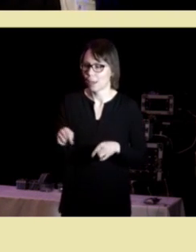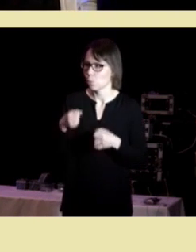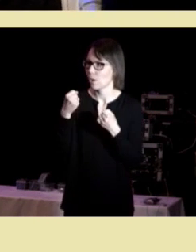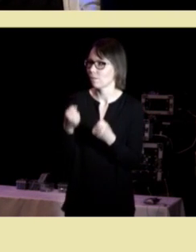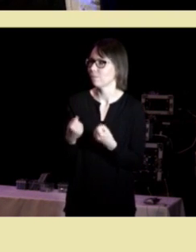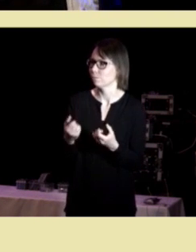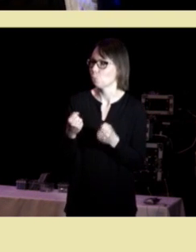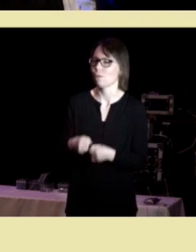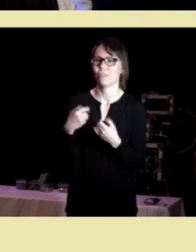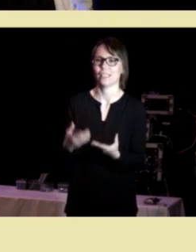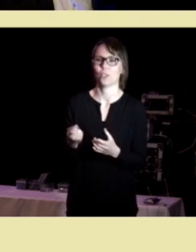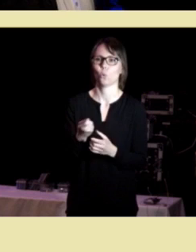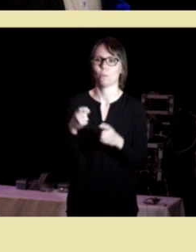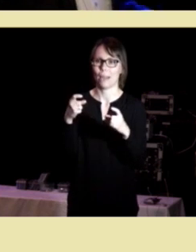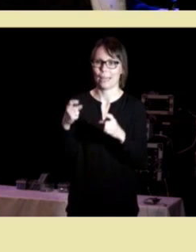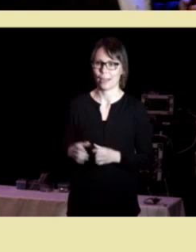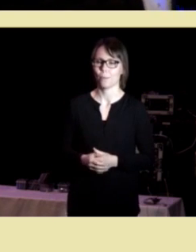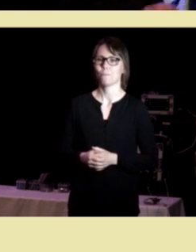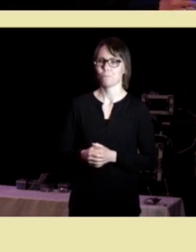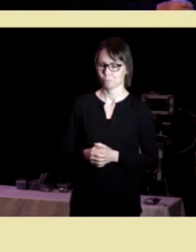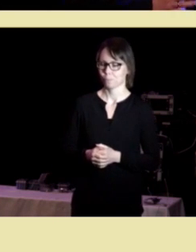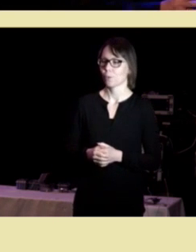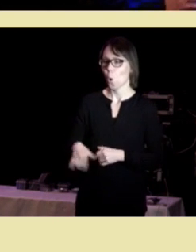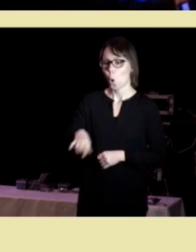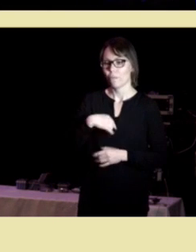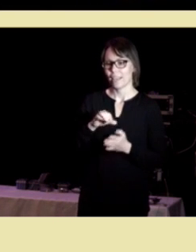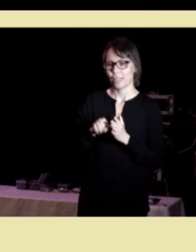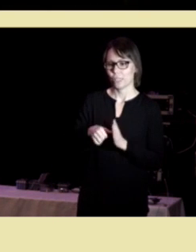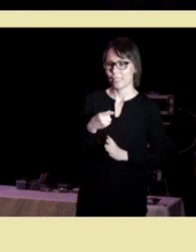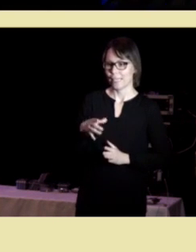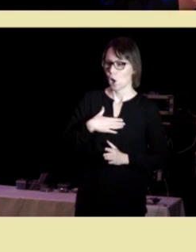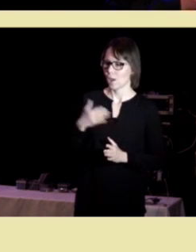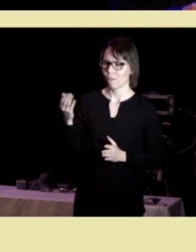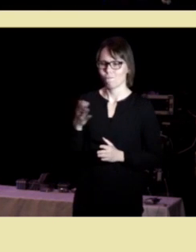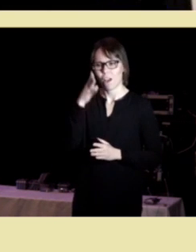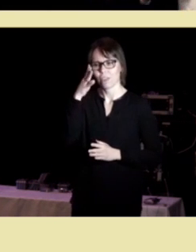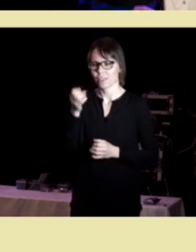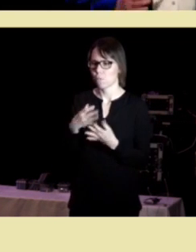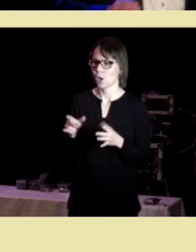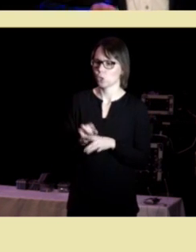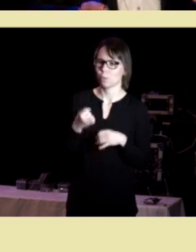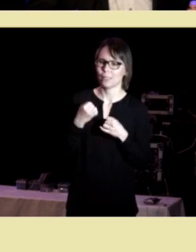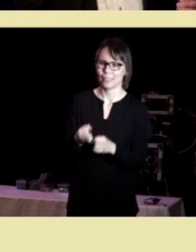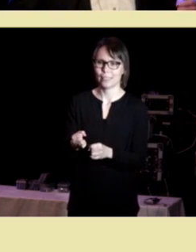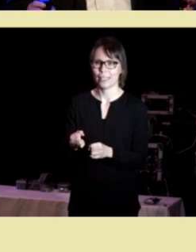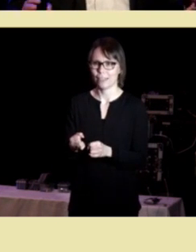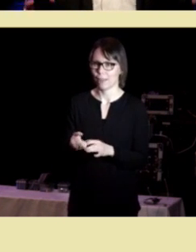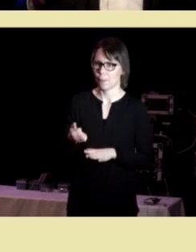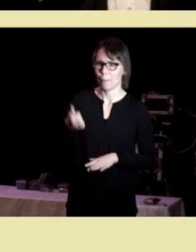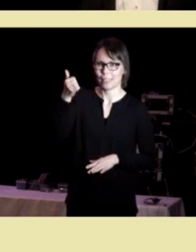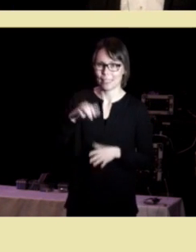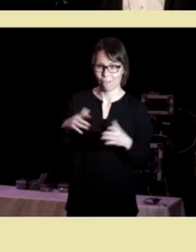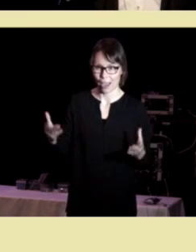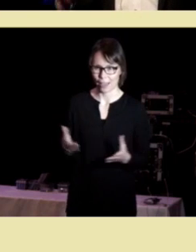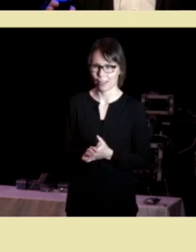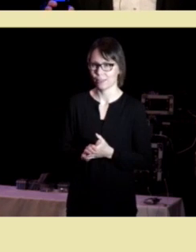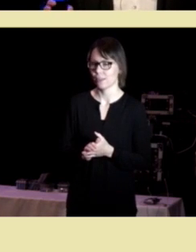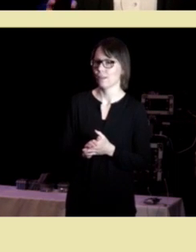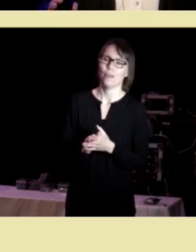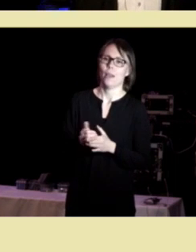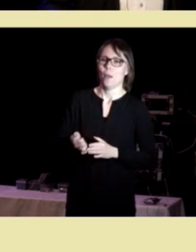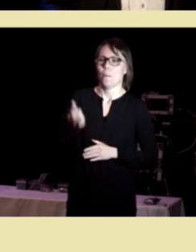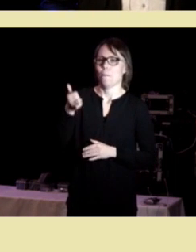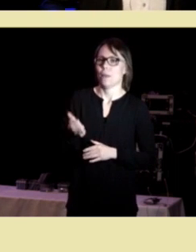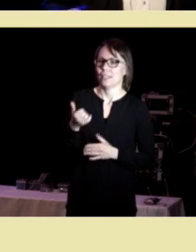er 3 viktige momenter. Og så registrerer vi at vi har fantastisk mange som driver best i verden. Vi har verdens